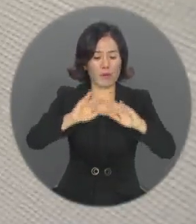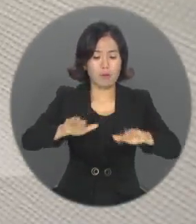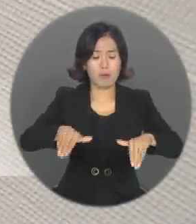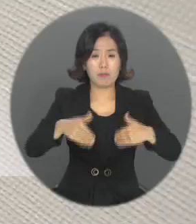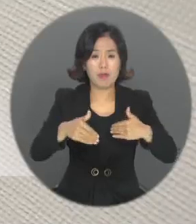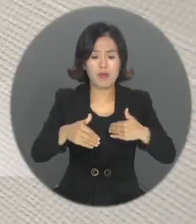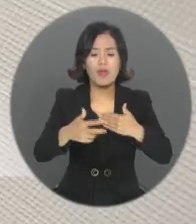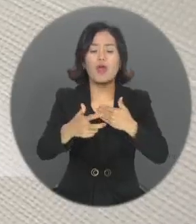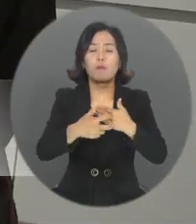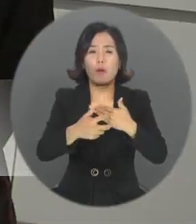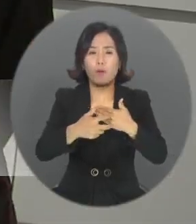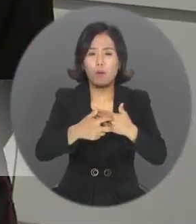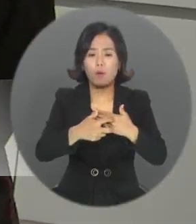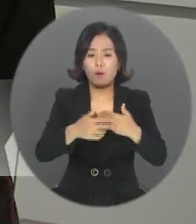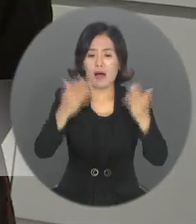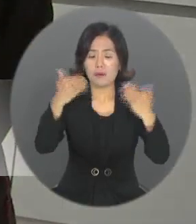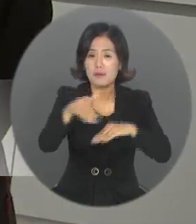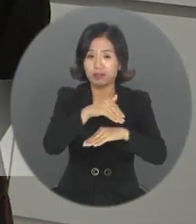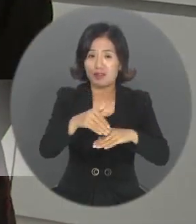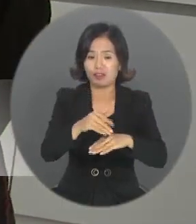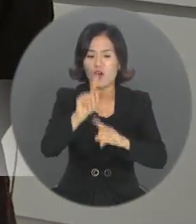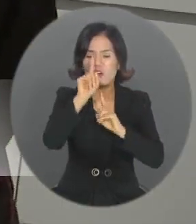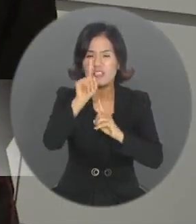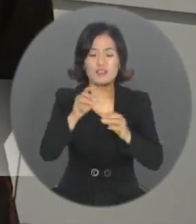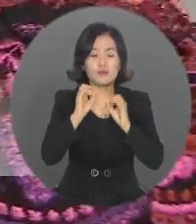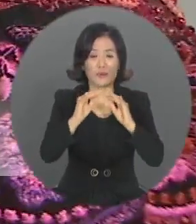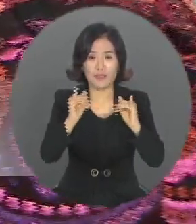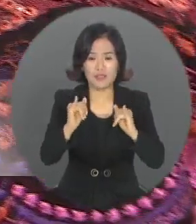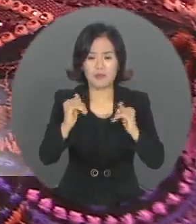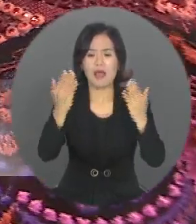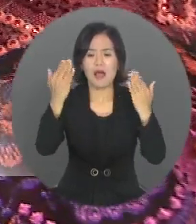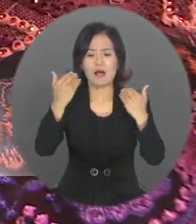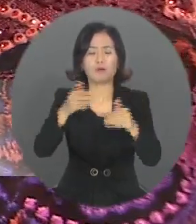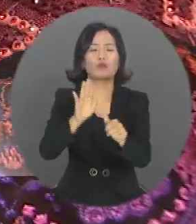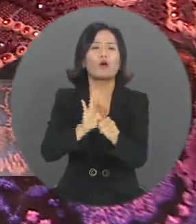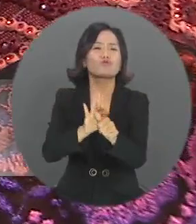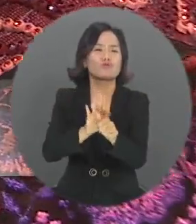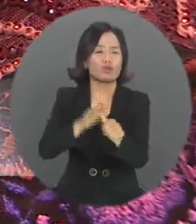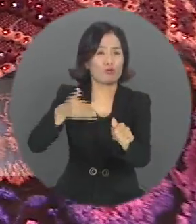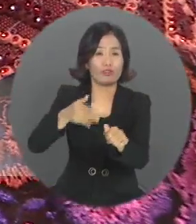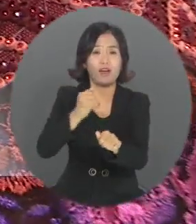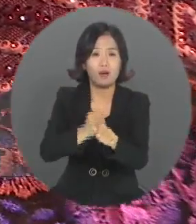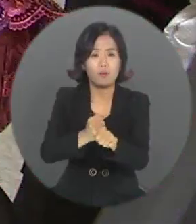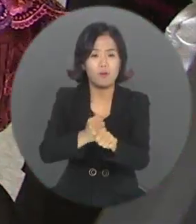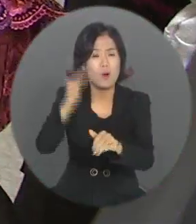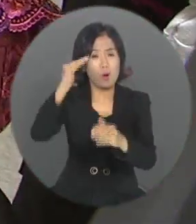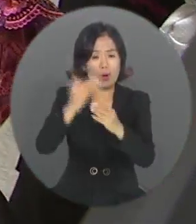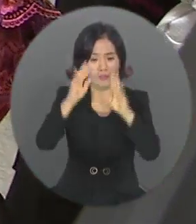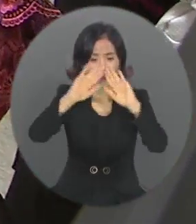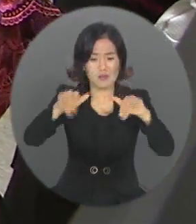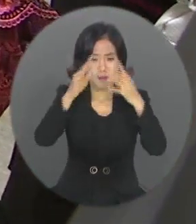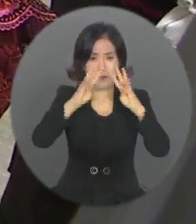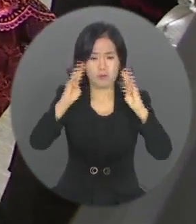의대 출신의 과테말라 선교사 이문택 씨가 모교에 도움을 요청했고 화순 전남대병원이 응하면서 올해 3월